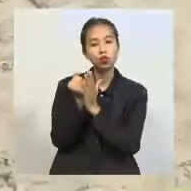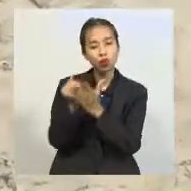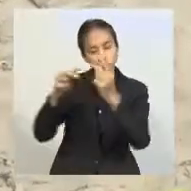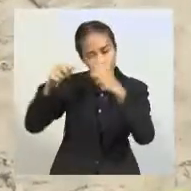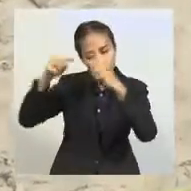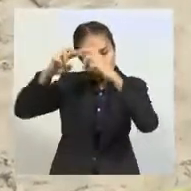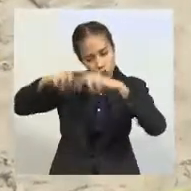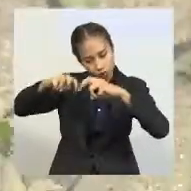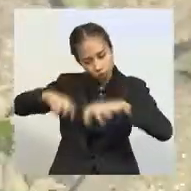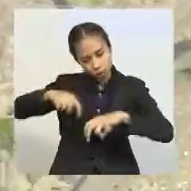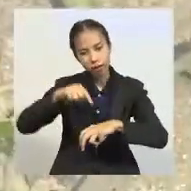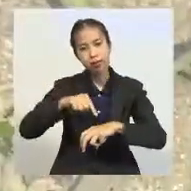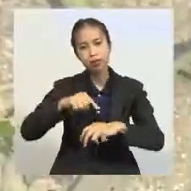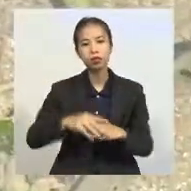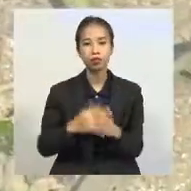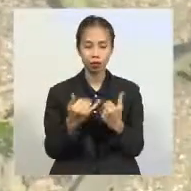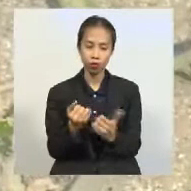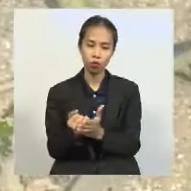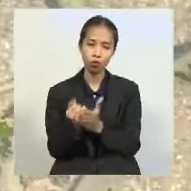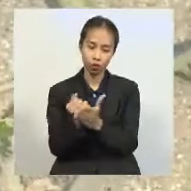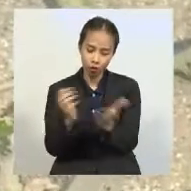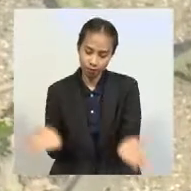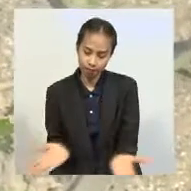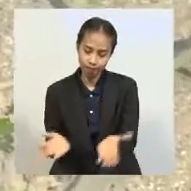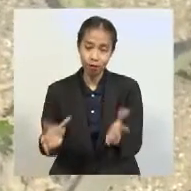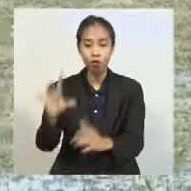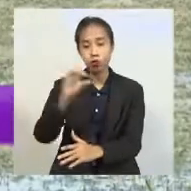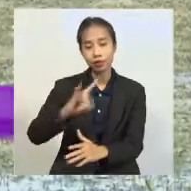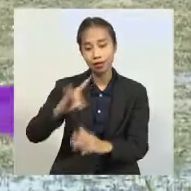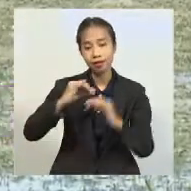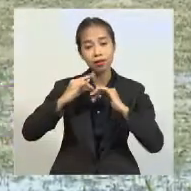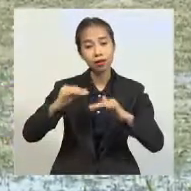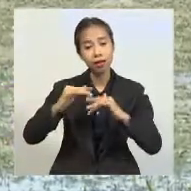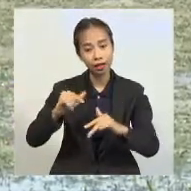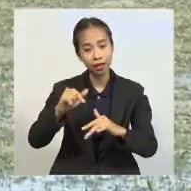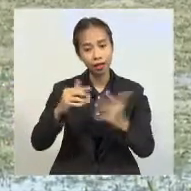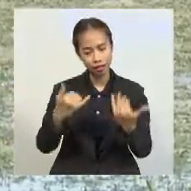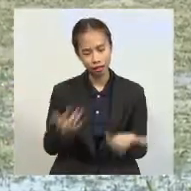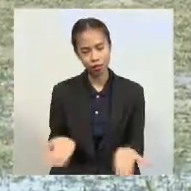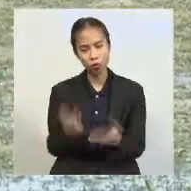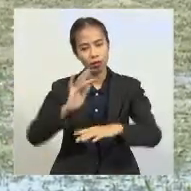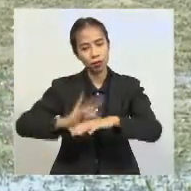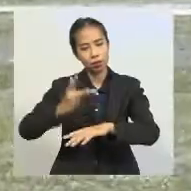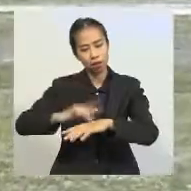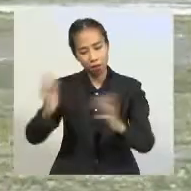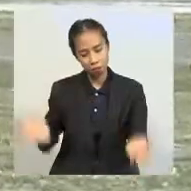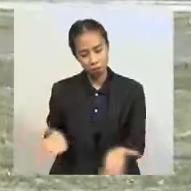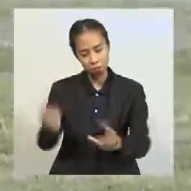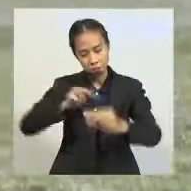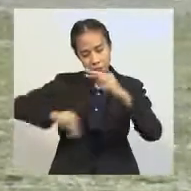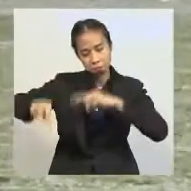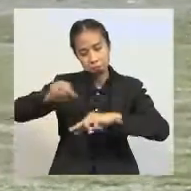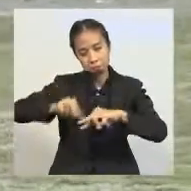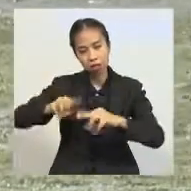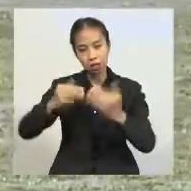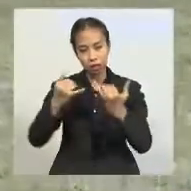จัยสู่การใช้ประโยชน์ขับเคลื่อนการอนุรักษ์สัตว์ทะเลหายากและอนุรักษ์ทรัพยากรธรรมชาติด้วยการวางแนวท